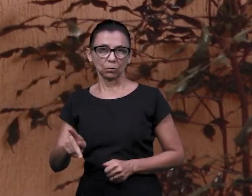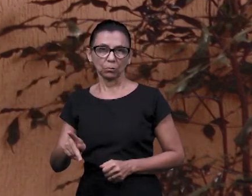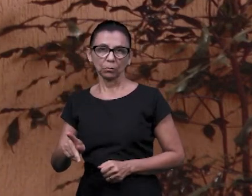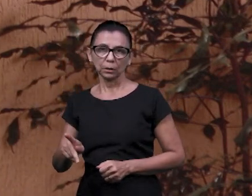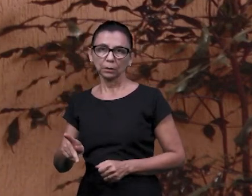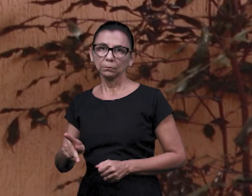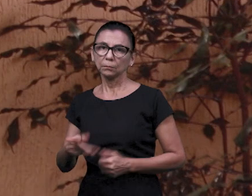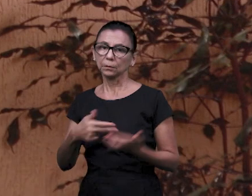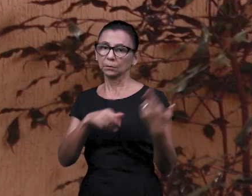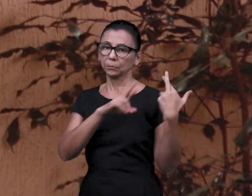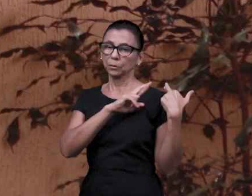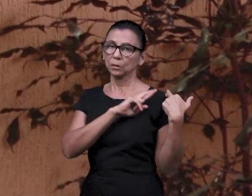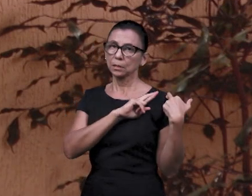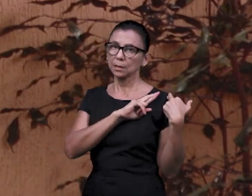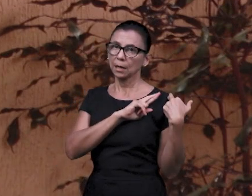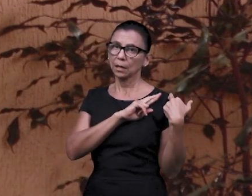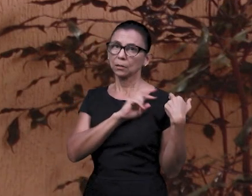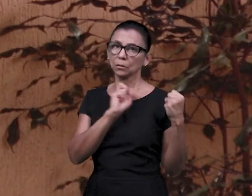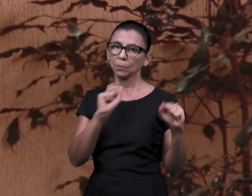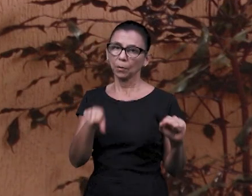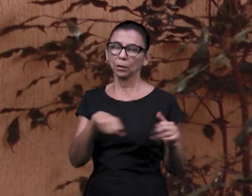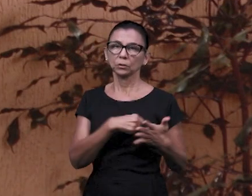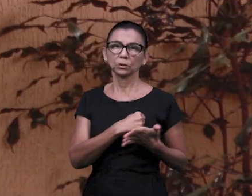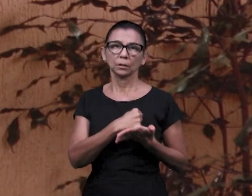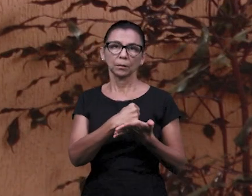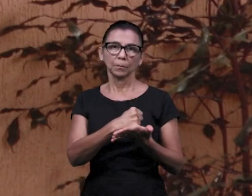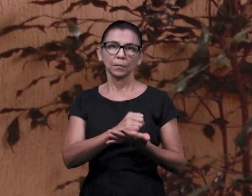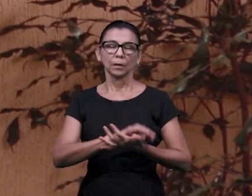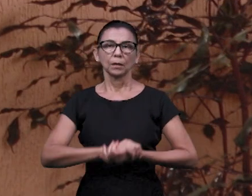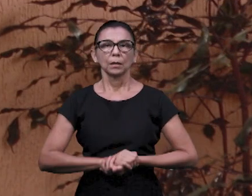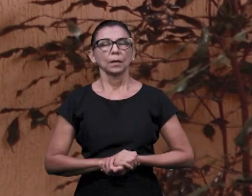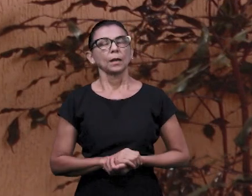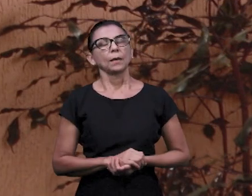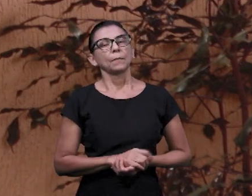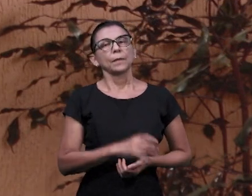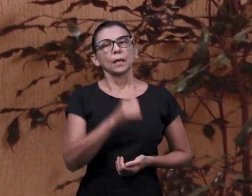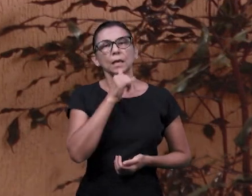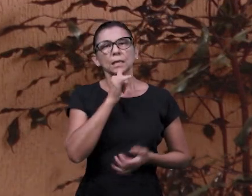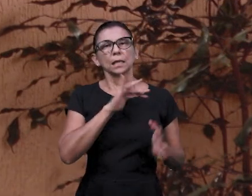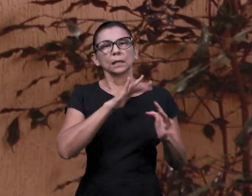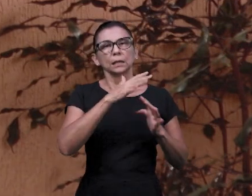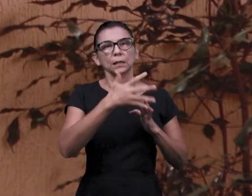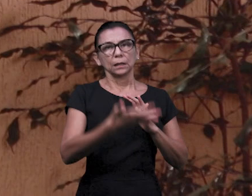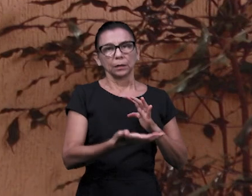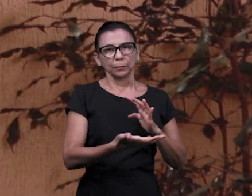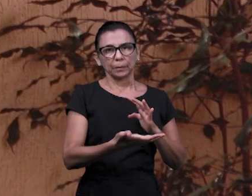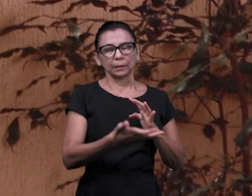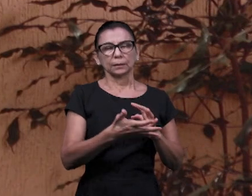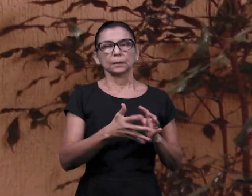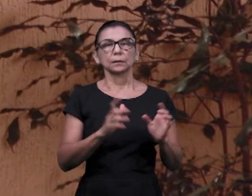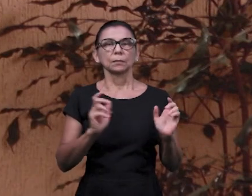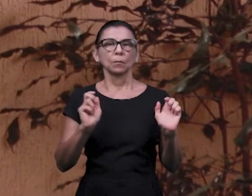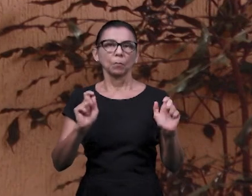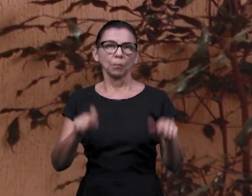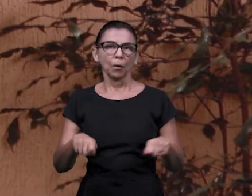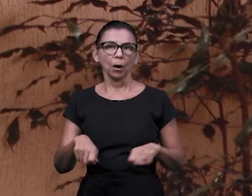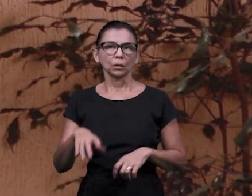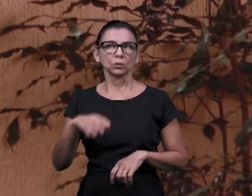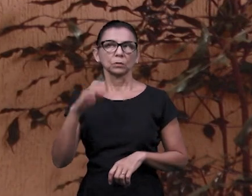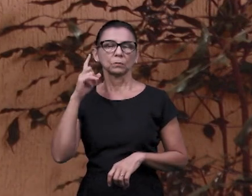nous pouvons avoir l'assistance, c'est-à-dire un interprète de langue de signes, quelqu'un qui